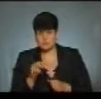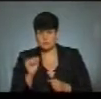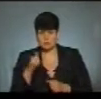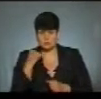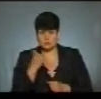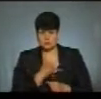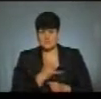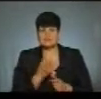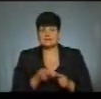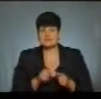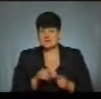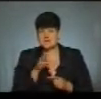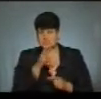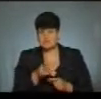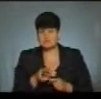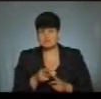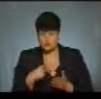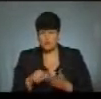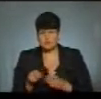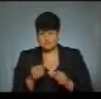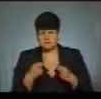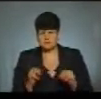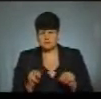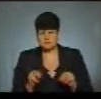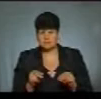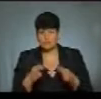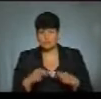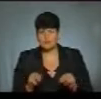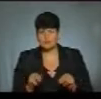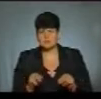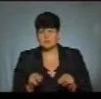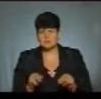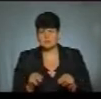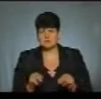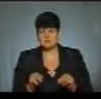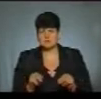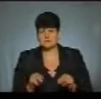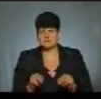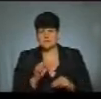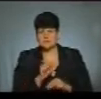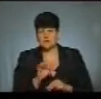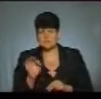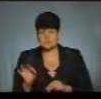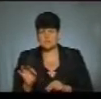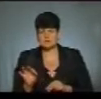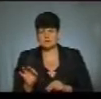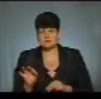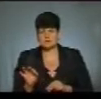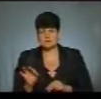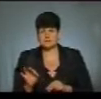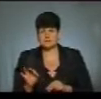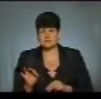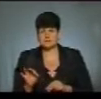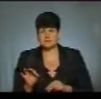даний час я вже не... Ви купилися? Ви купилися? Продалися? Що ви говорите? Про вас було